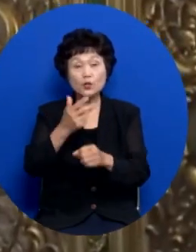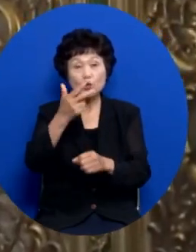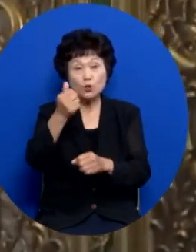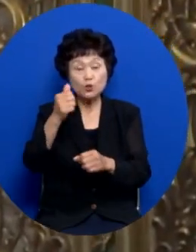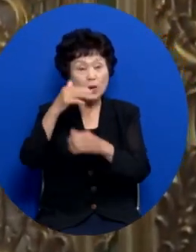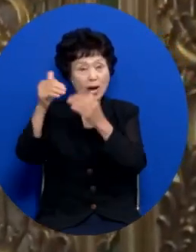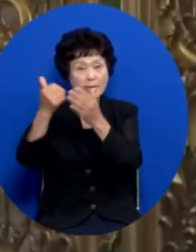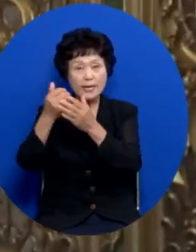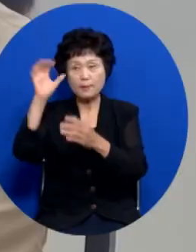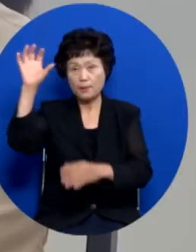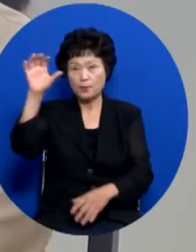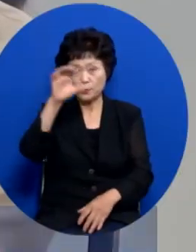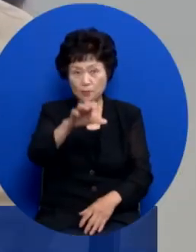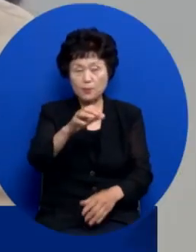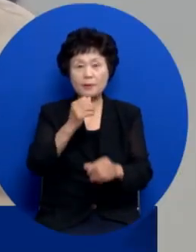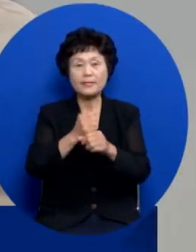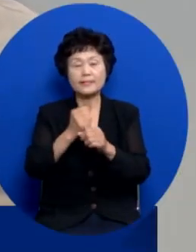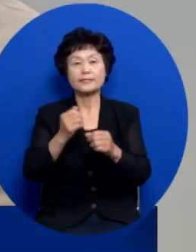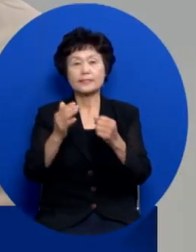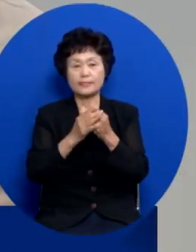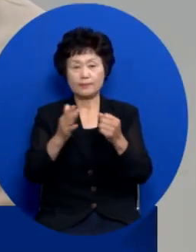설명했습니다.